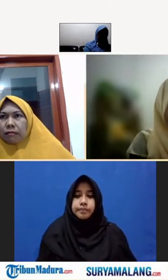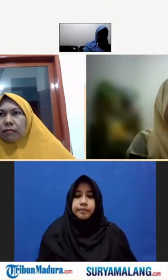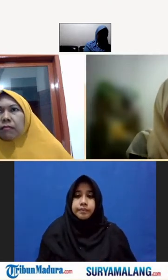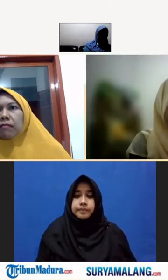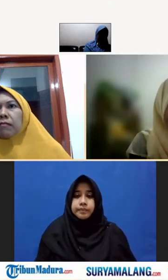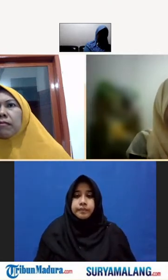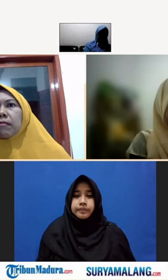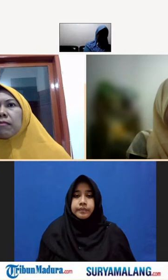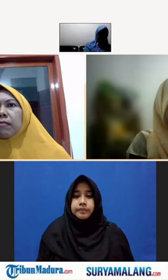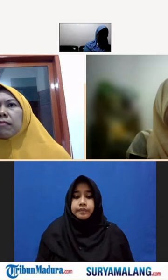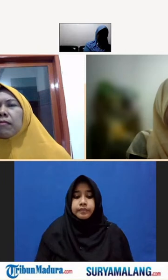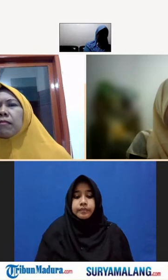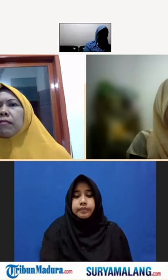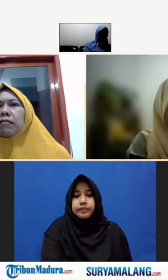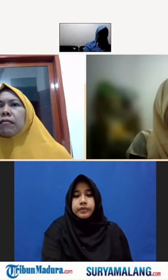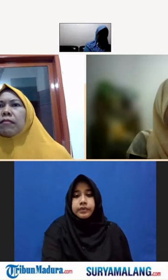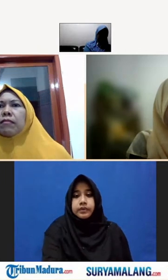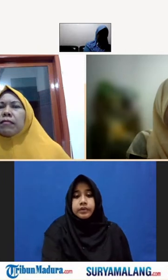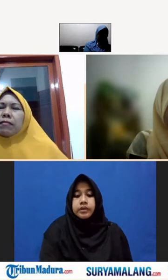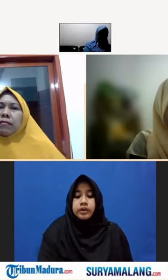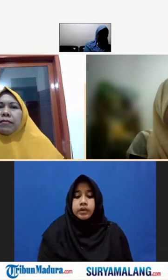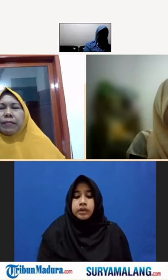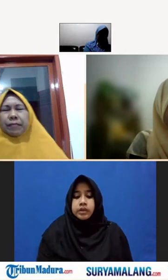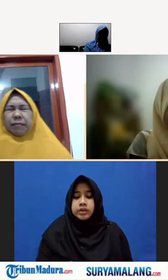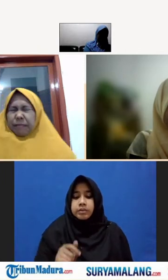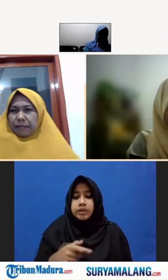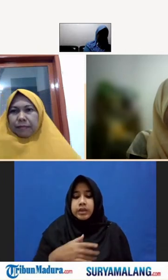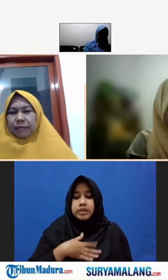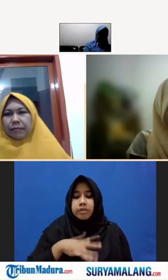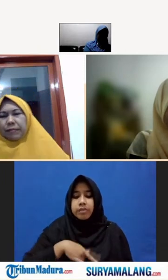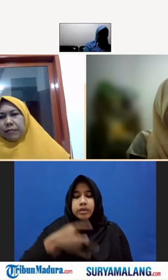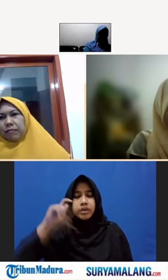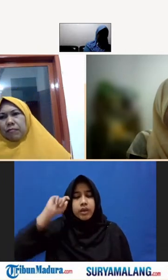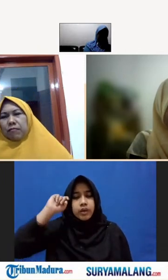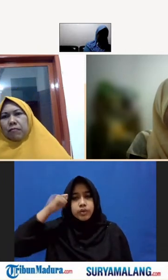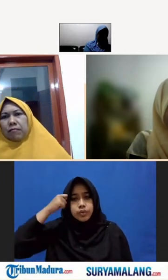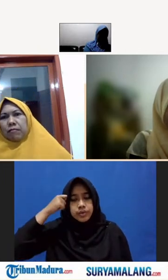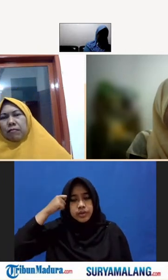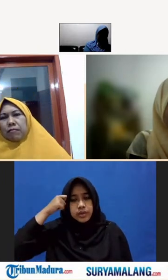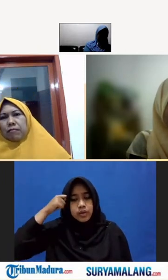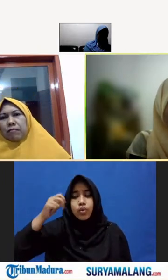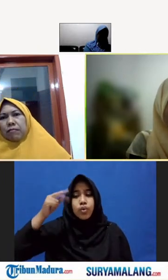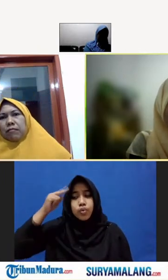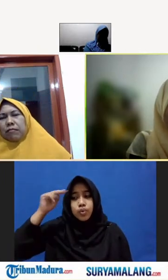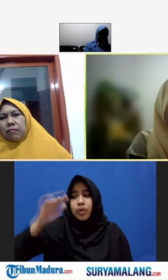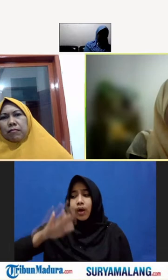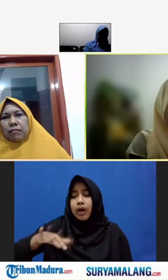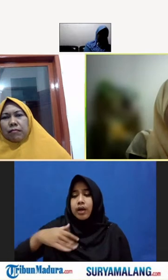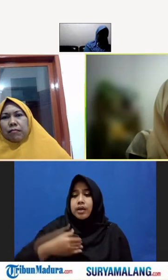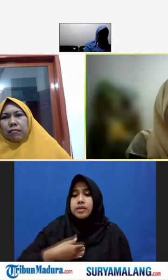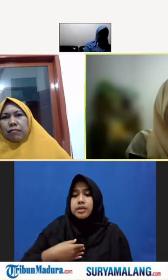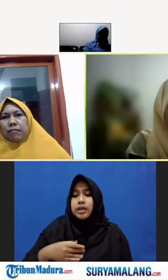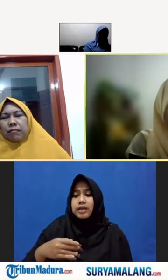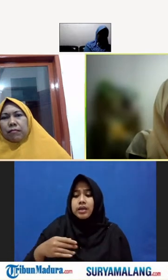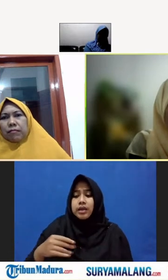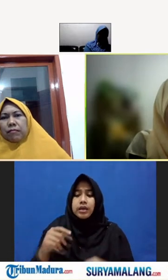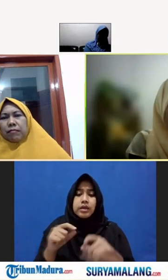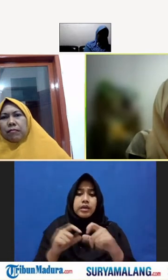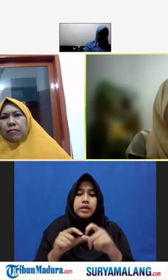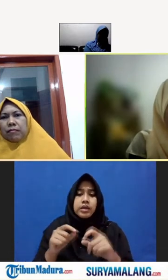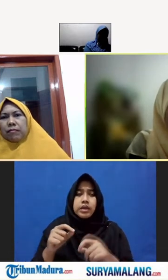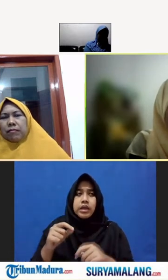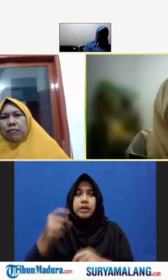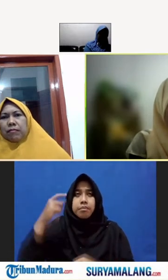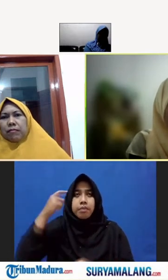Nah seperti ini nih yang saya kesulitan untuk anak saya yang spesial ini. Tapi walaupun barang